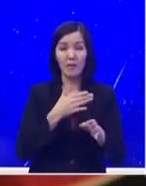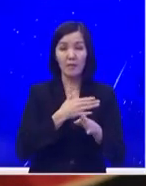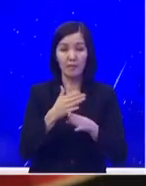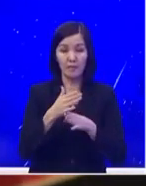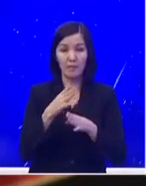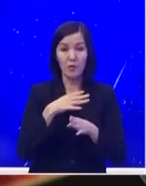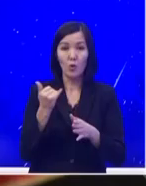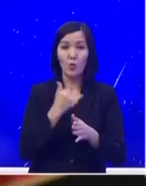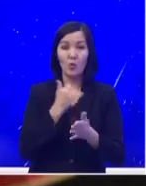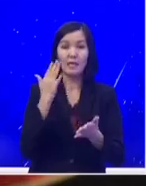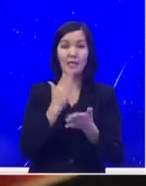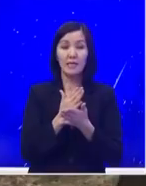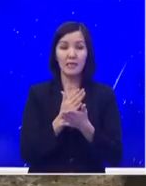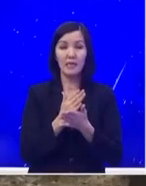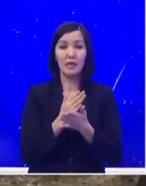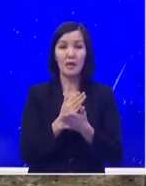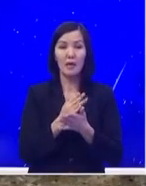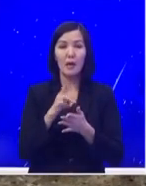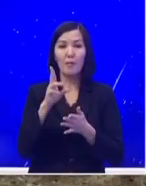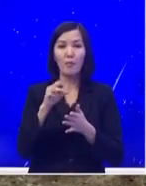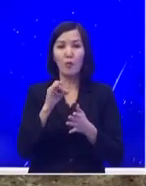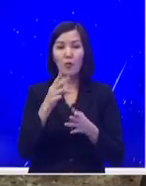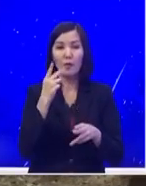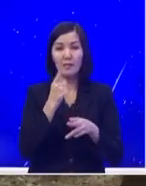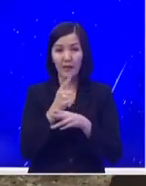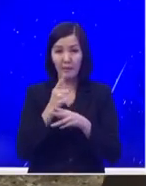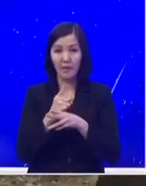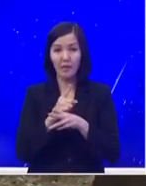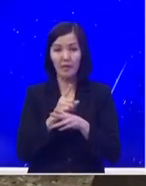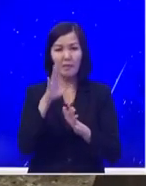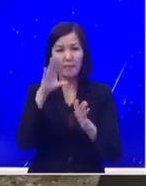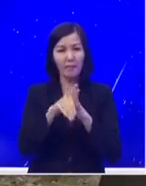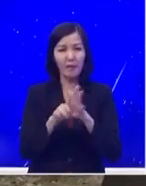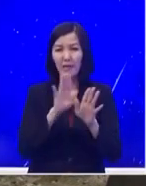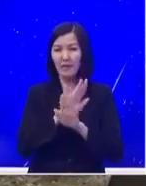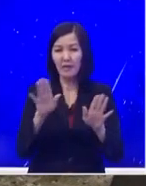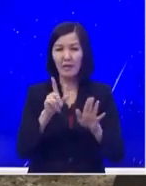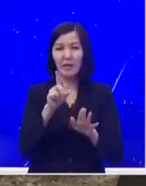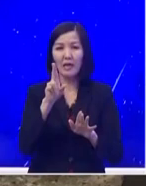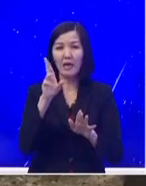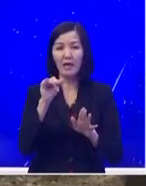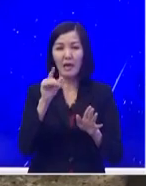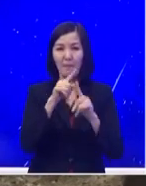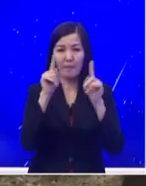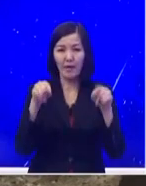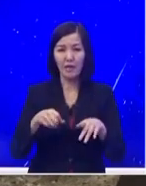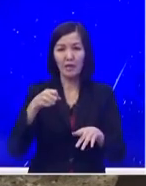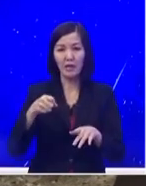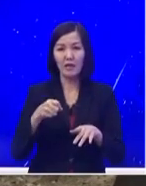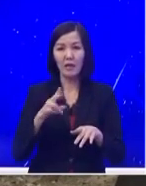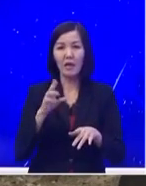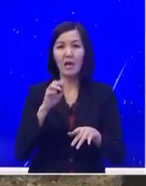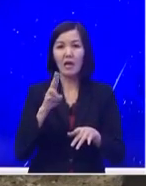нас тоже есть рамки по рекламе, то есть мы не размещаем на эко-пакетах такую рекламу,